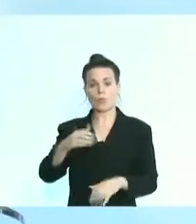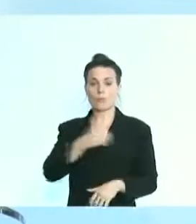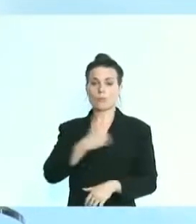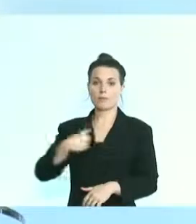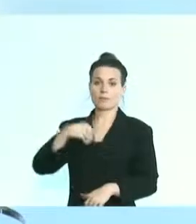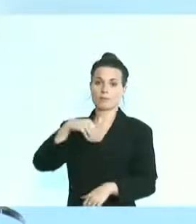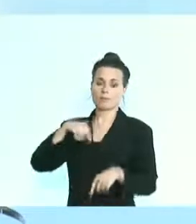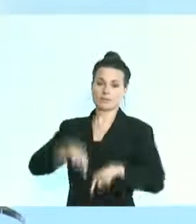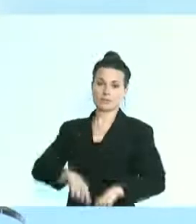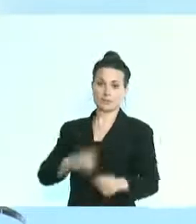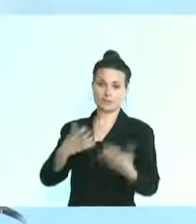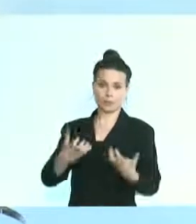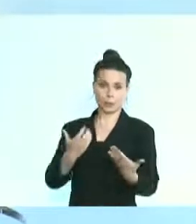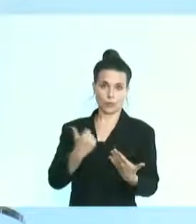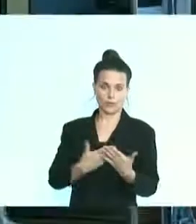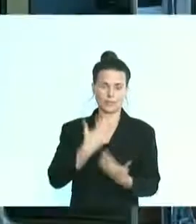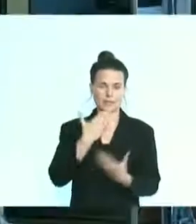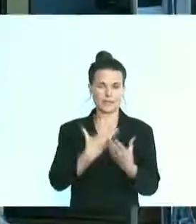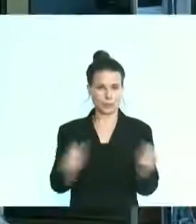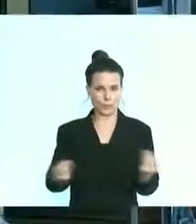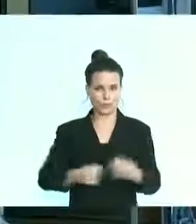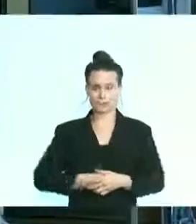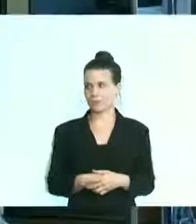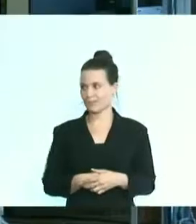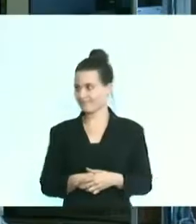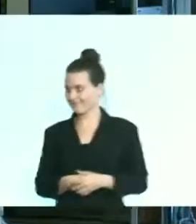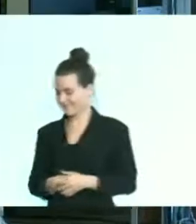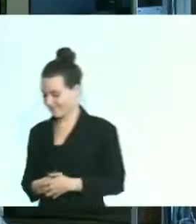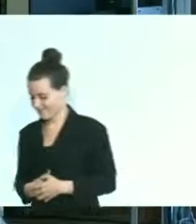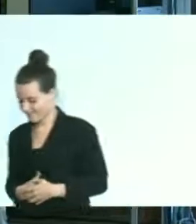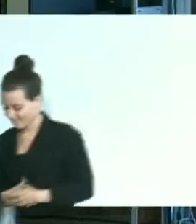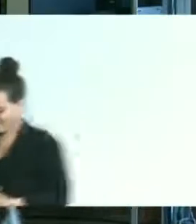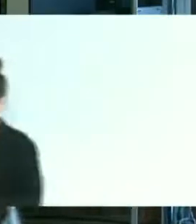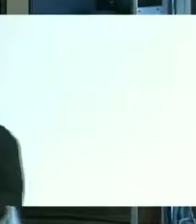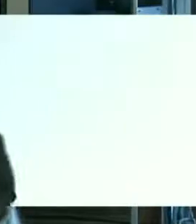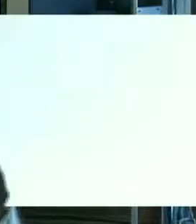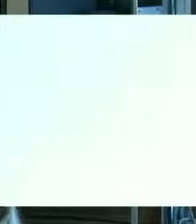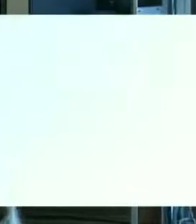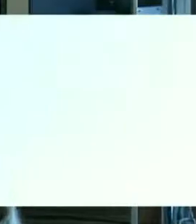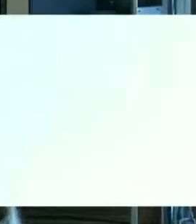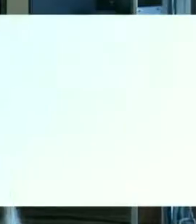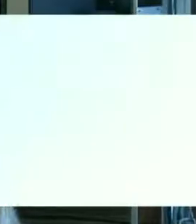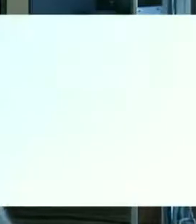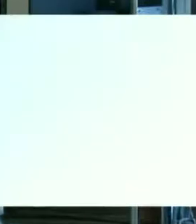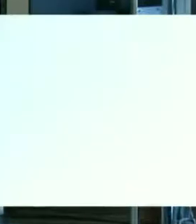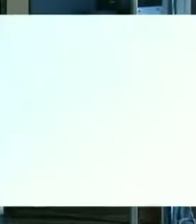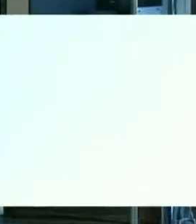Merci beaucoup.